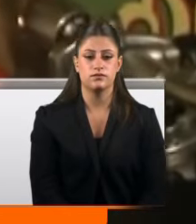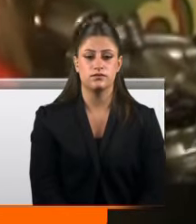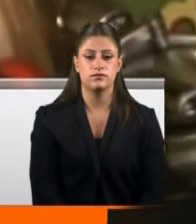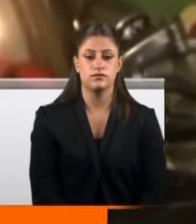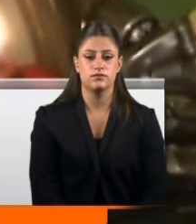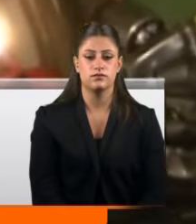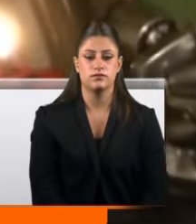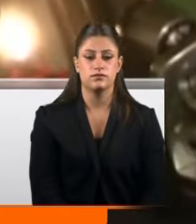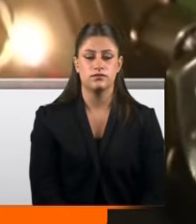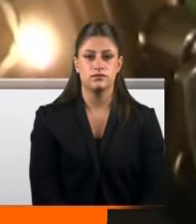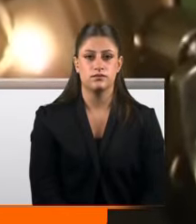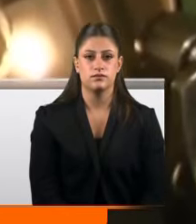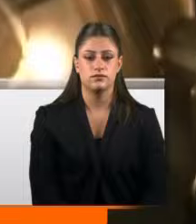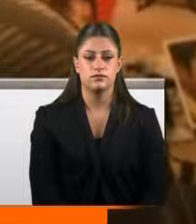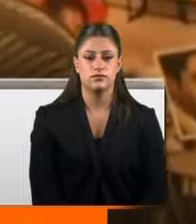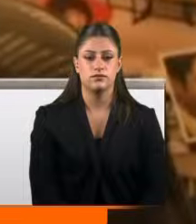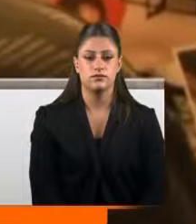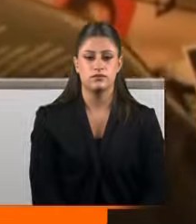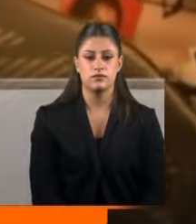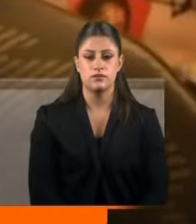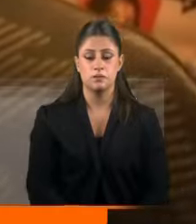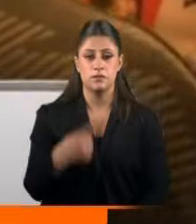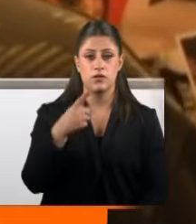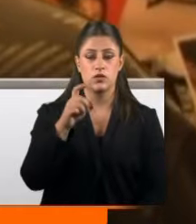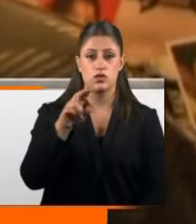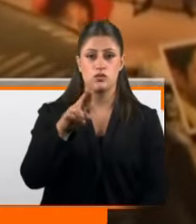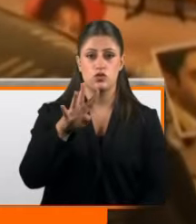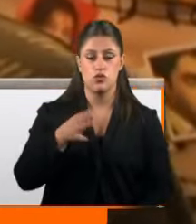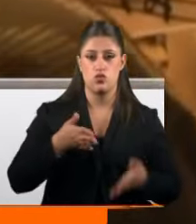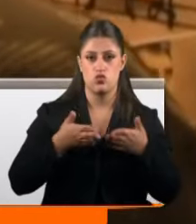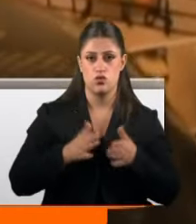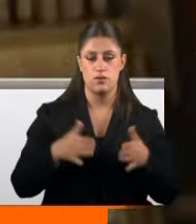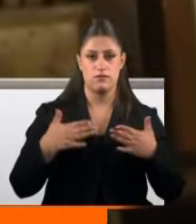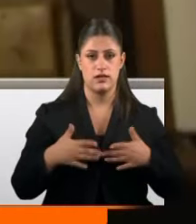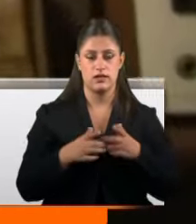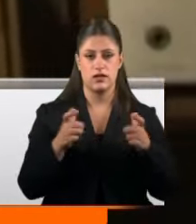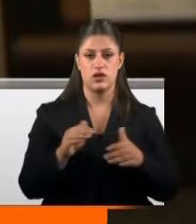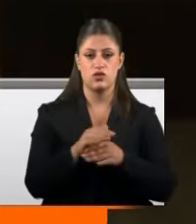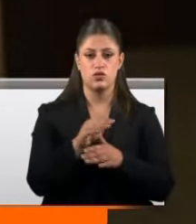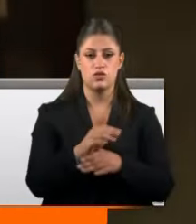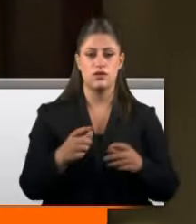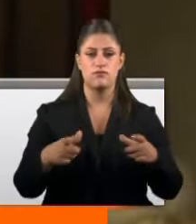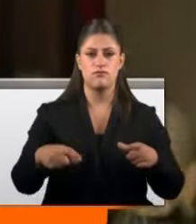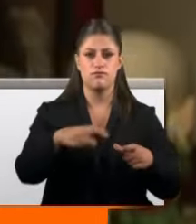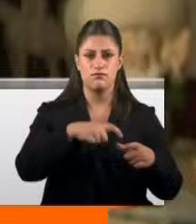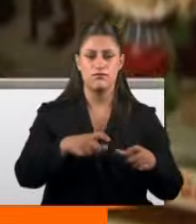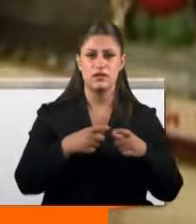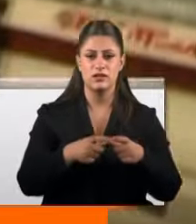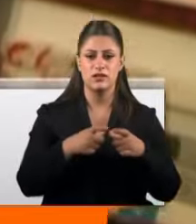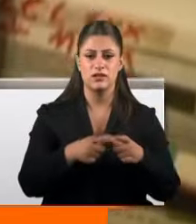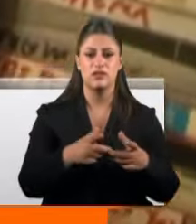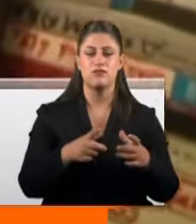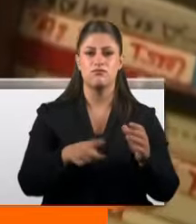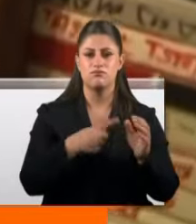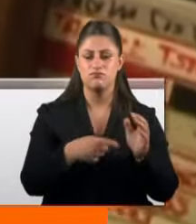Gidiyorum gündüz gece. 1974 doğumluyum. Rize'de yaşıyorum. Plak, kaset, CD, makara band